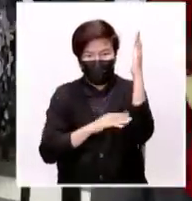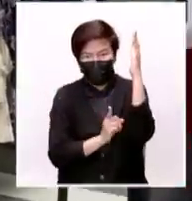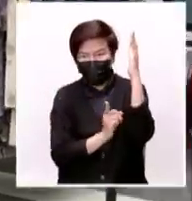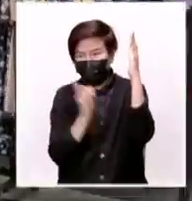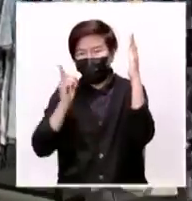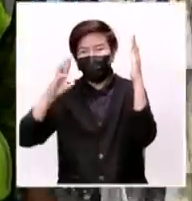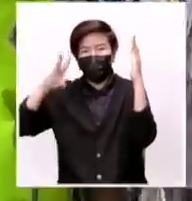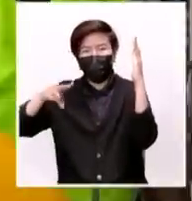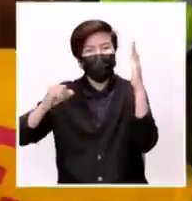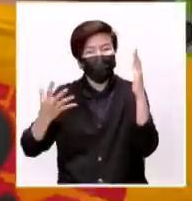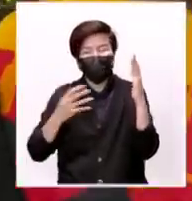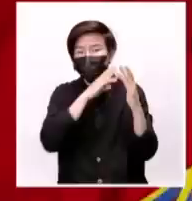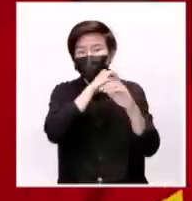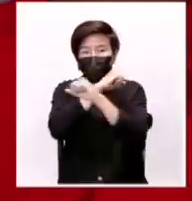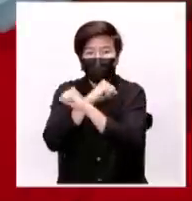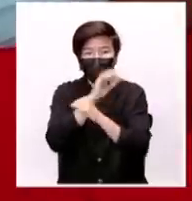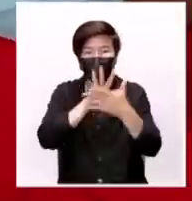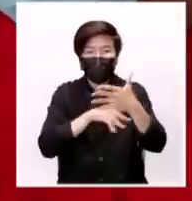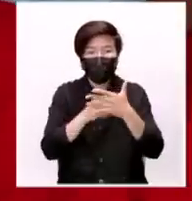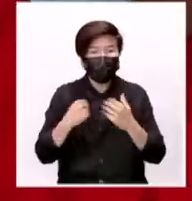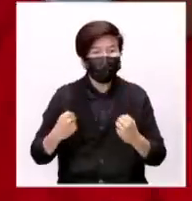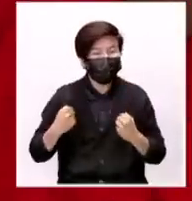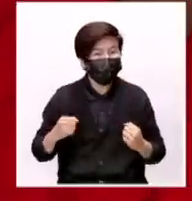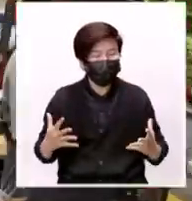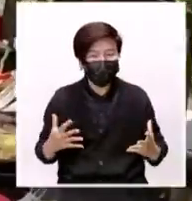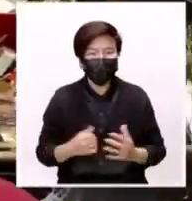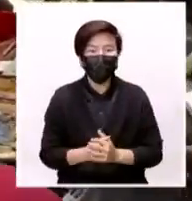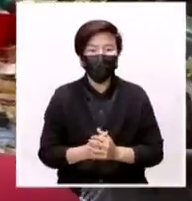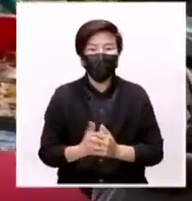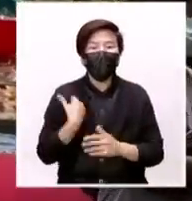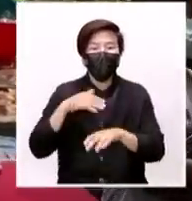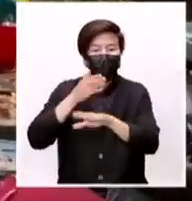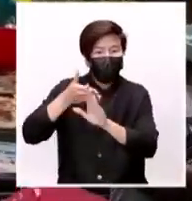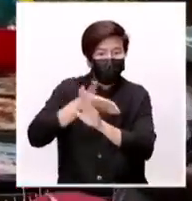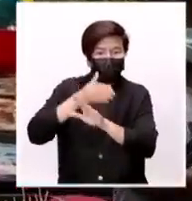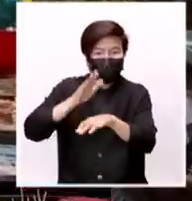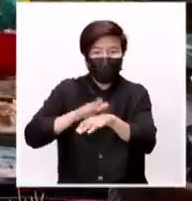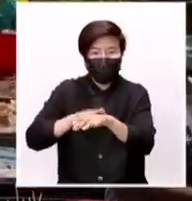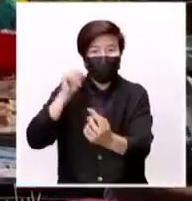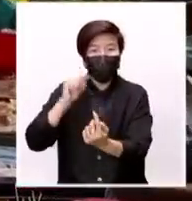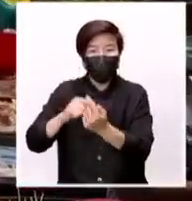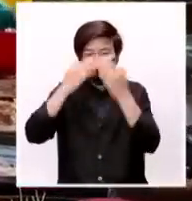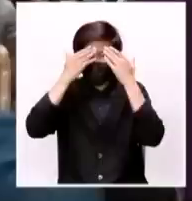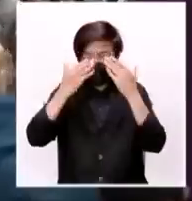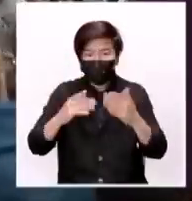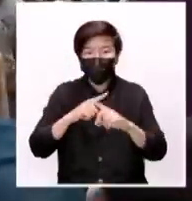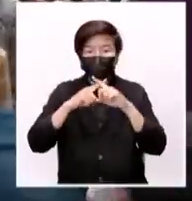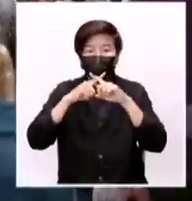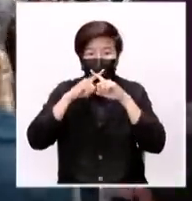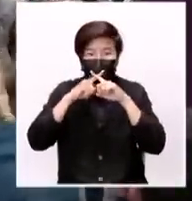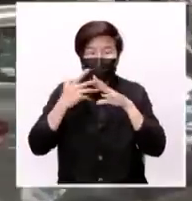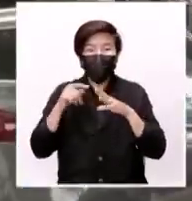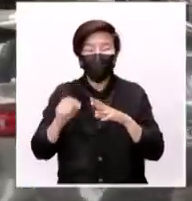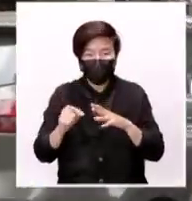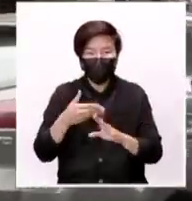ไม่มีมาตรการรองรับที่เข้มงวดคำเตือนของดร.นูมีขึ้นก่อนที่จะเริ่มเทศกาลฮารีรายอเมื่อวันพฤหัสบดีที่แล้วค่ะ